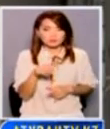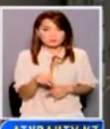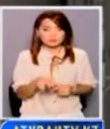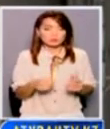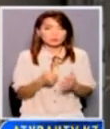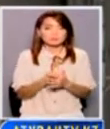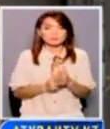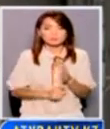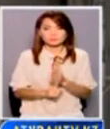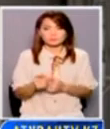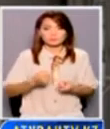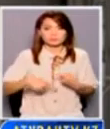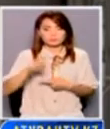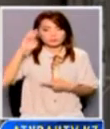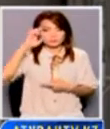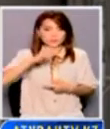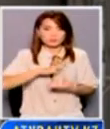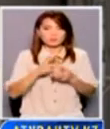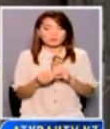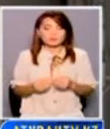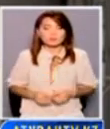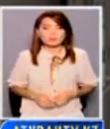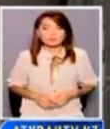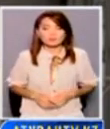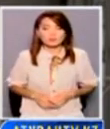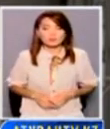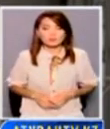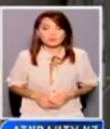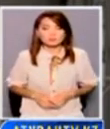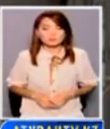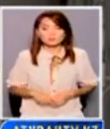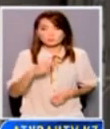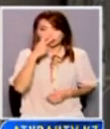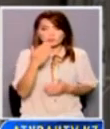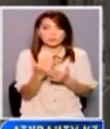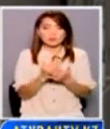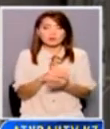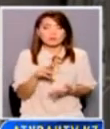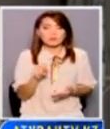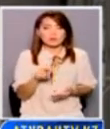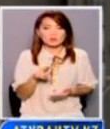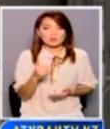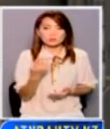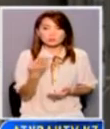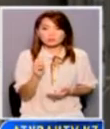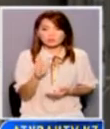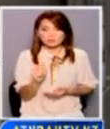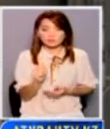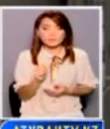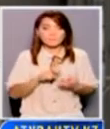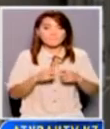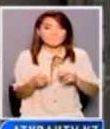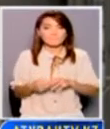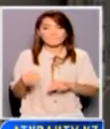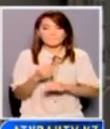басталған. Біздің мемлекет жалпы қазір Малышеваның эфирін көріп отырмыз. Ол жерде де осы мәселеге дөп